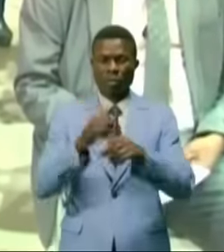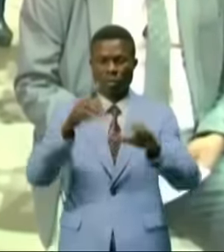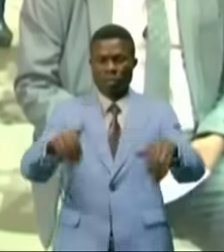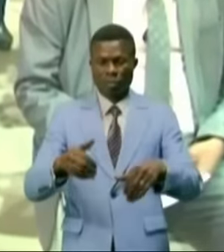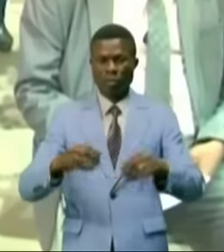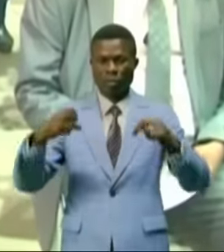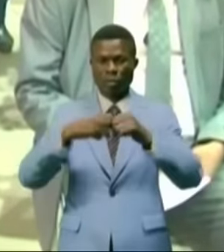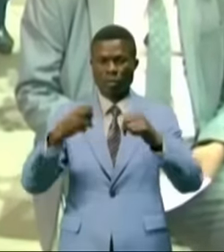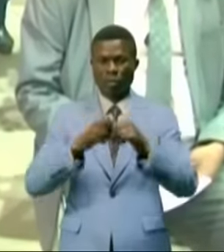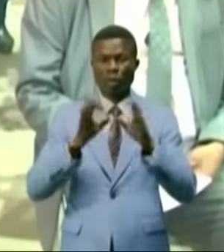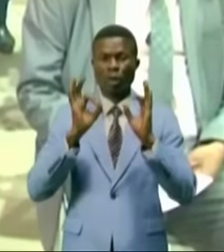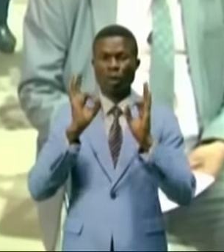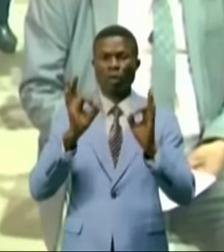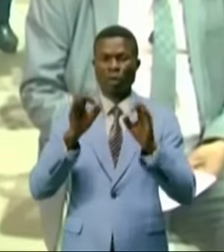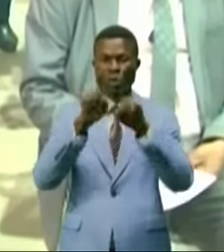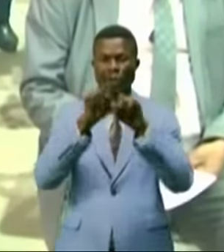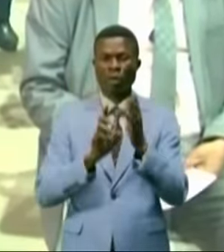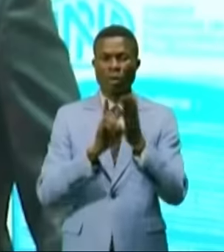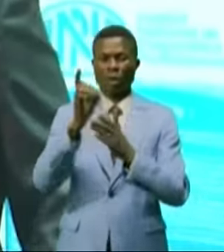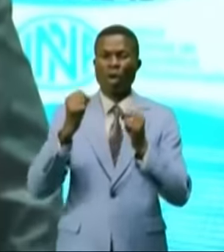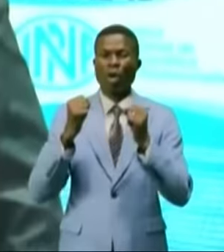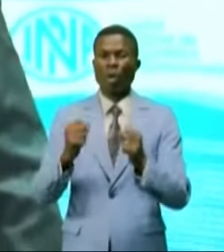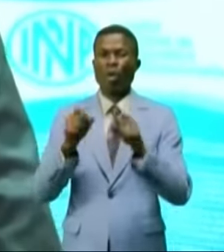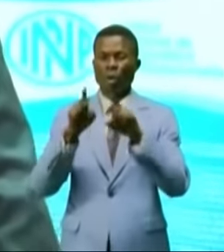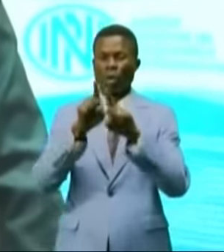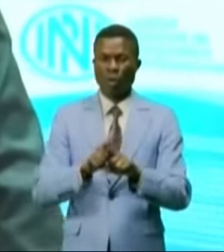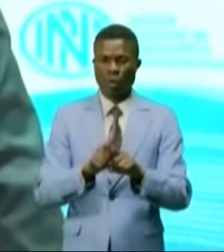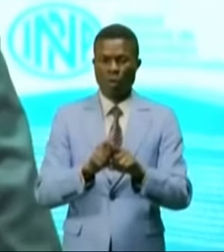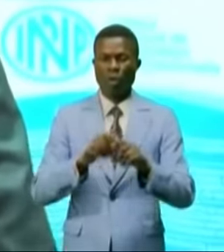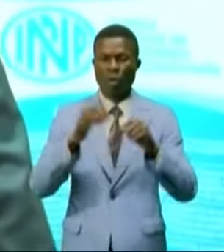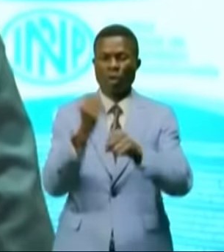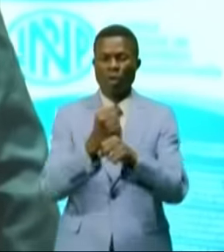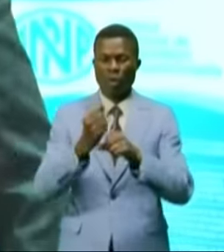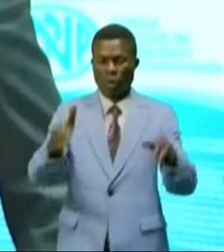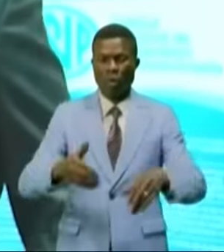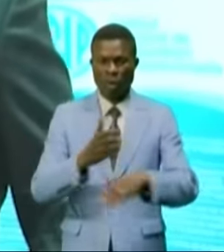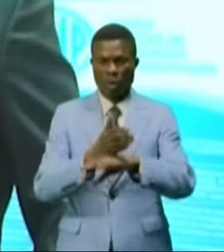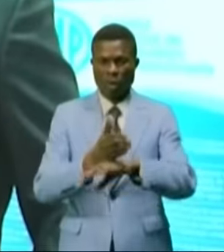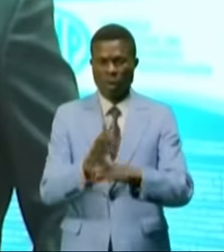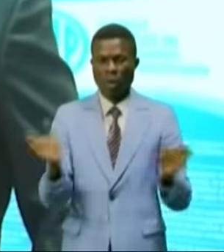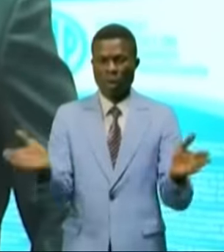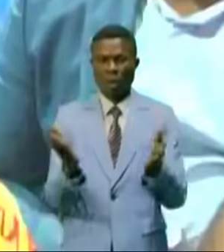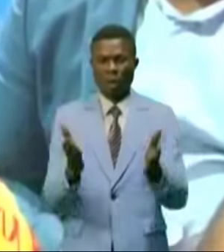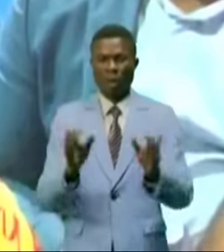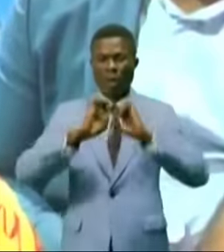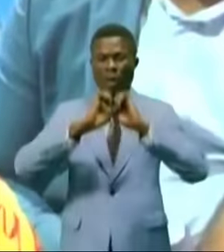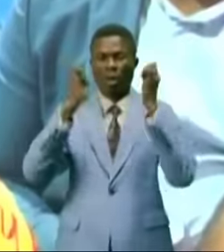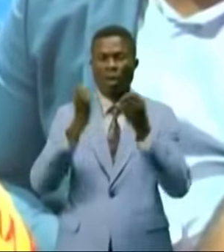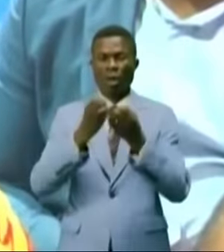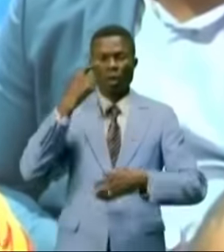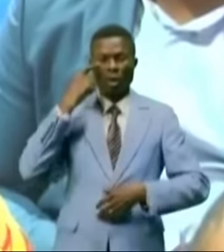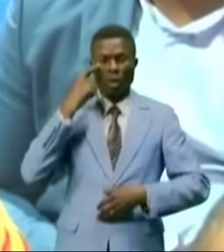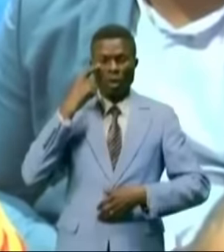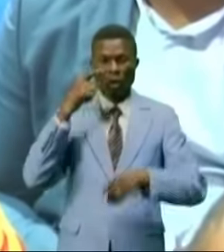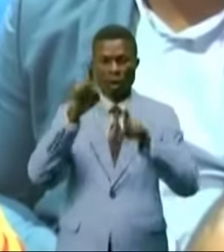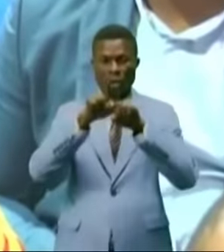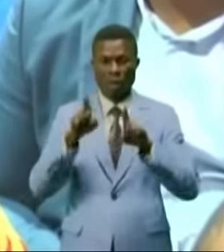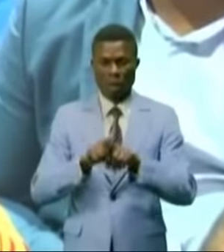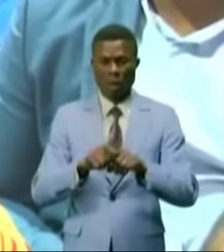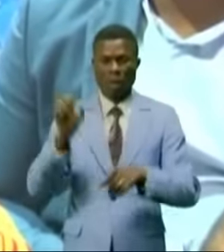énergie renouvelable, développement durable et l'agriculture pour encadrer des entreprises juniors et le